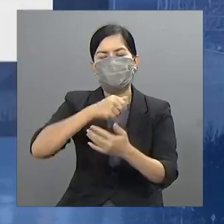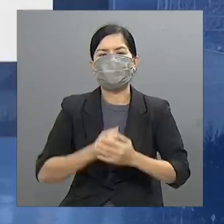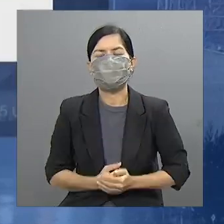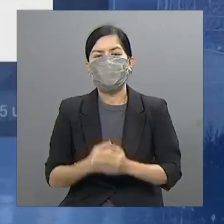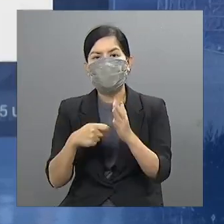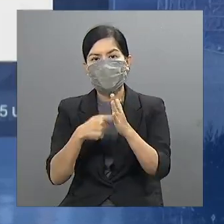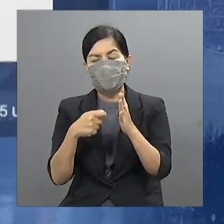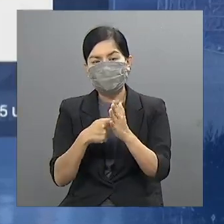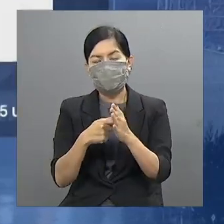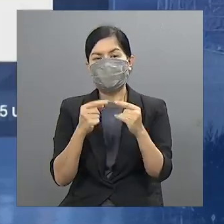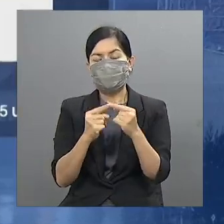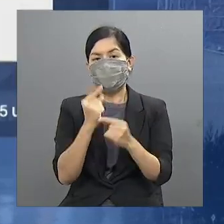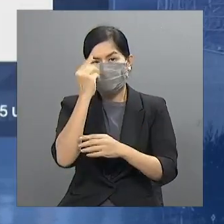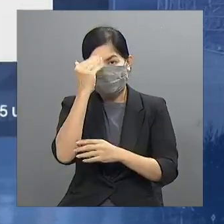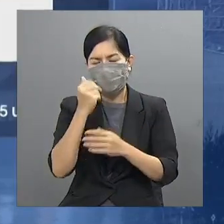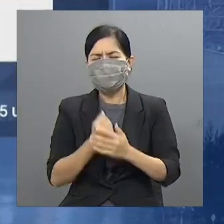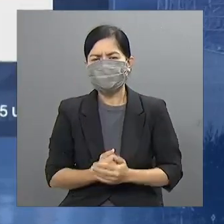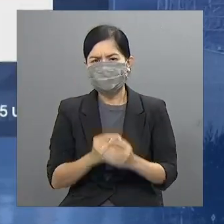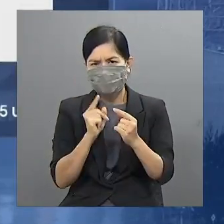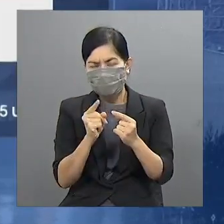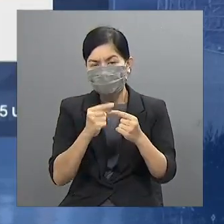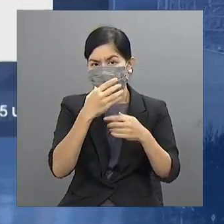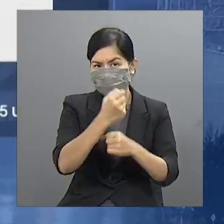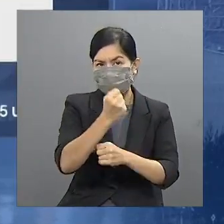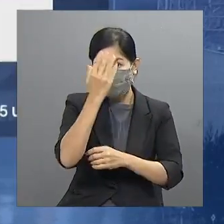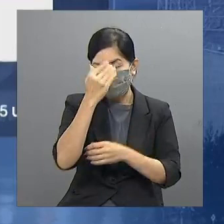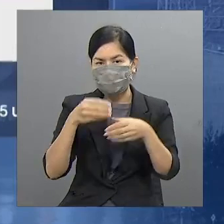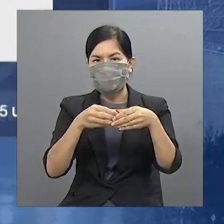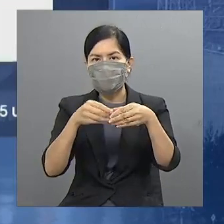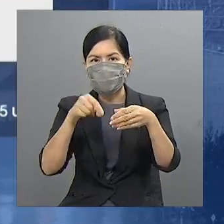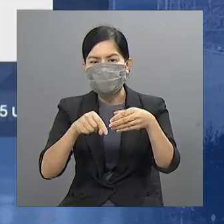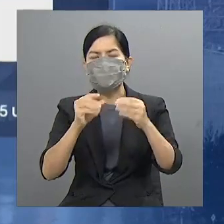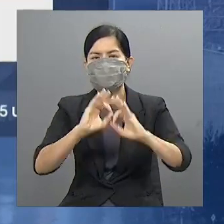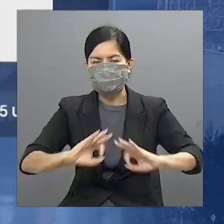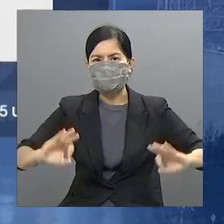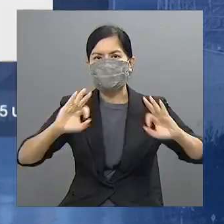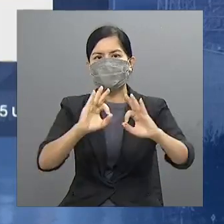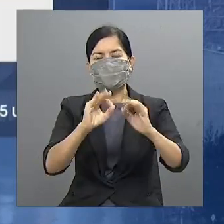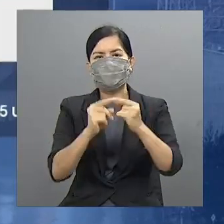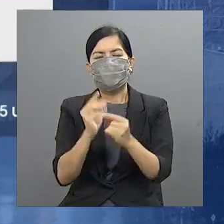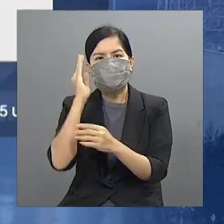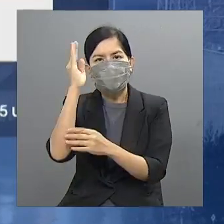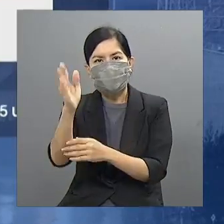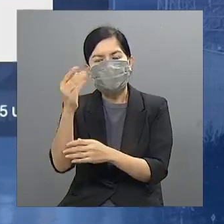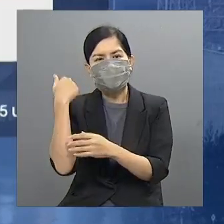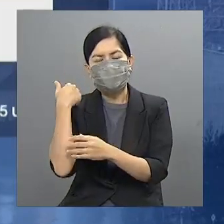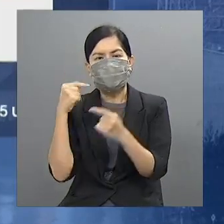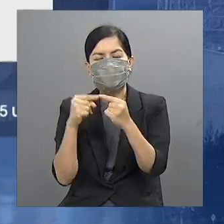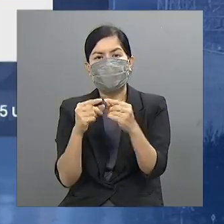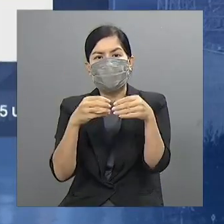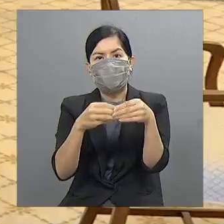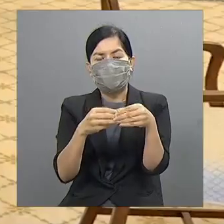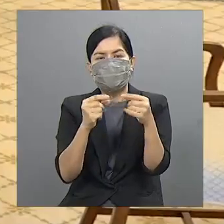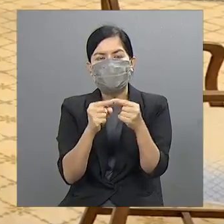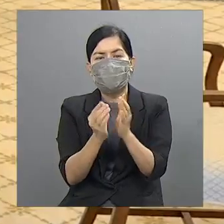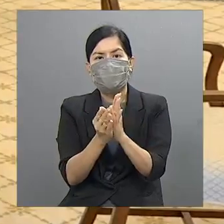ไรเป็นเพราะว่ากลุ่มนี้อาจจะกลายมาเป็นตัวแปรสำคัญในการจัดตั้งรัฐบาลนะคะซึ่งปัจจุบันพรรคเลเบอร์ต้องการ